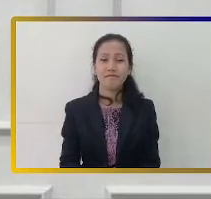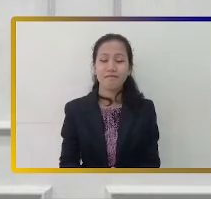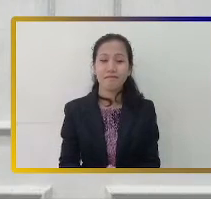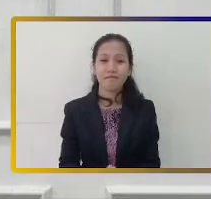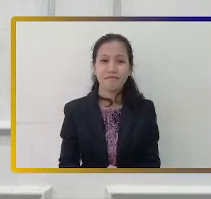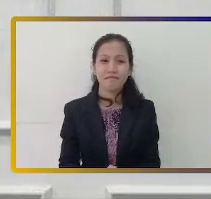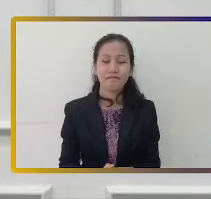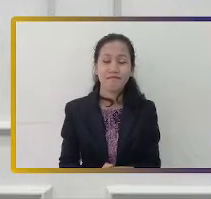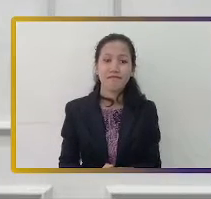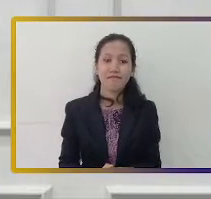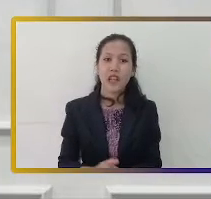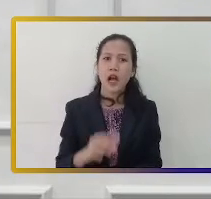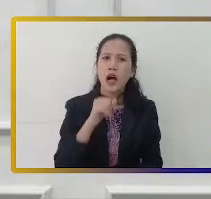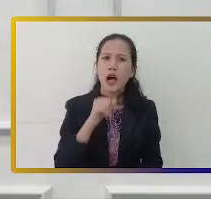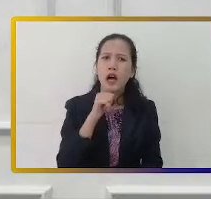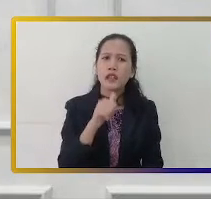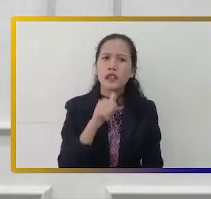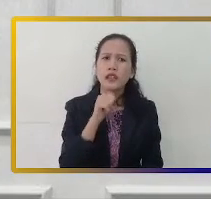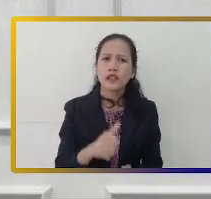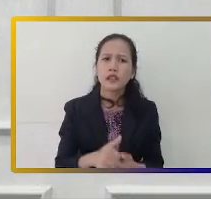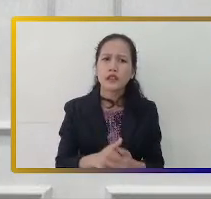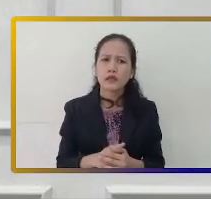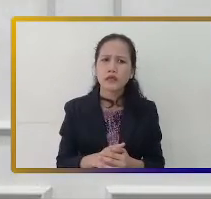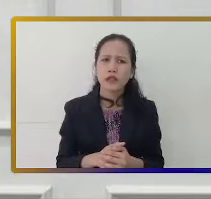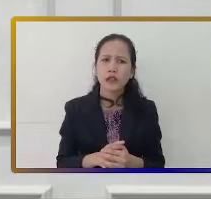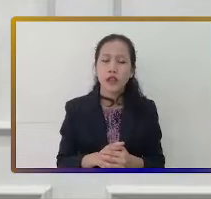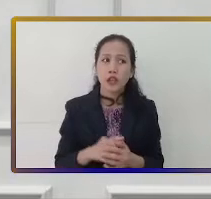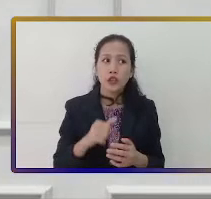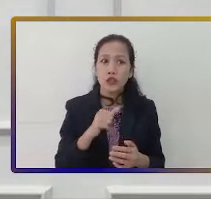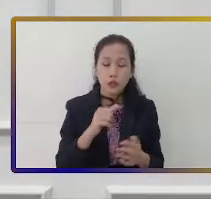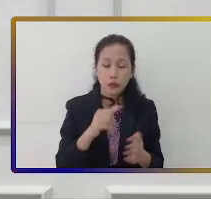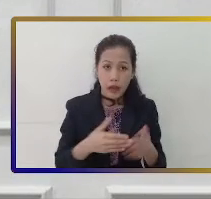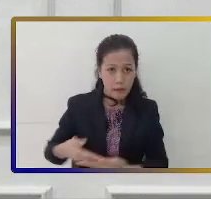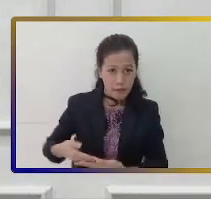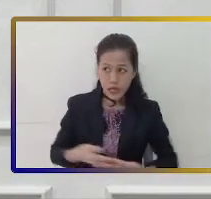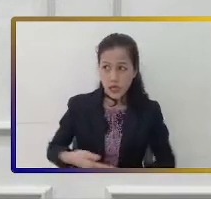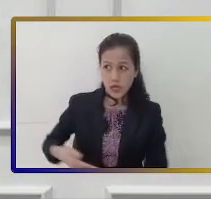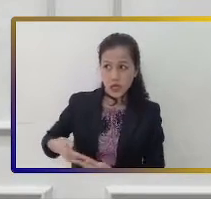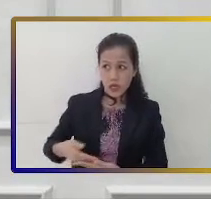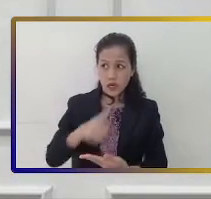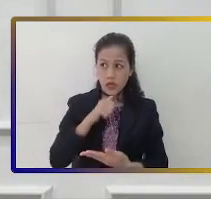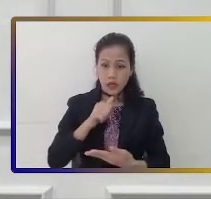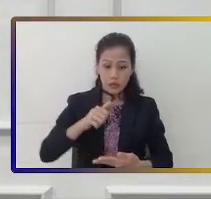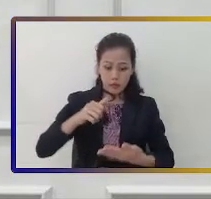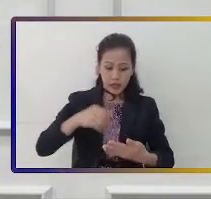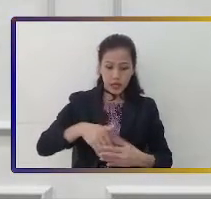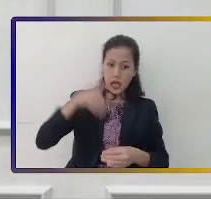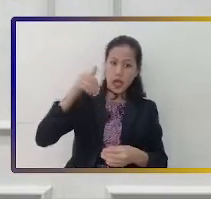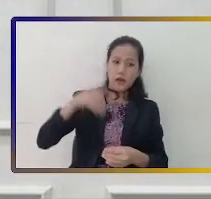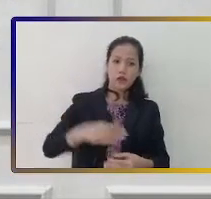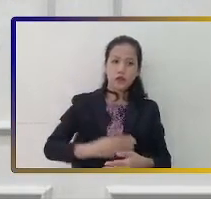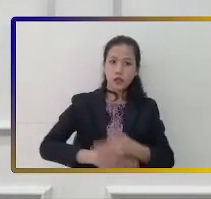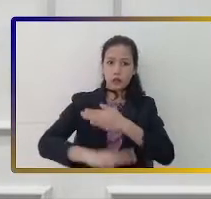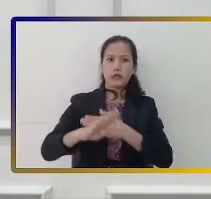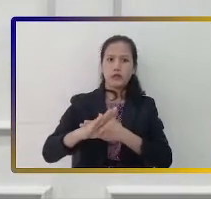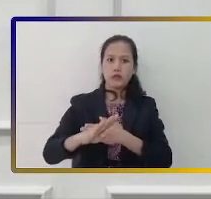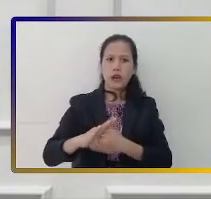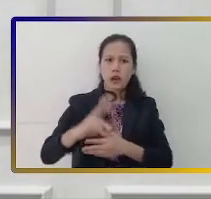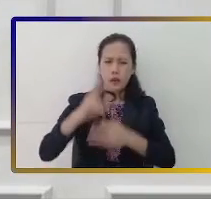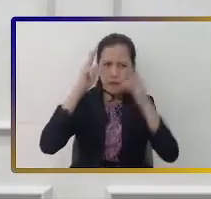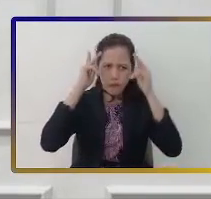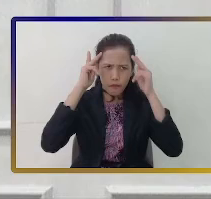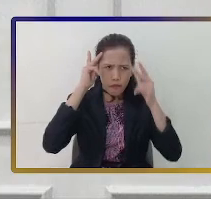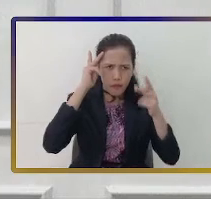mga sanggol. Pinagpaplanuhan na po silang patayin. Therefore, ito po yung mga bata na hindi na po nila nagistan o